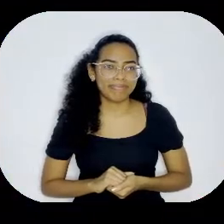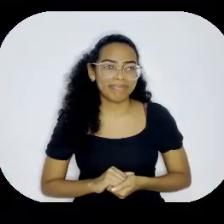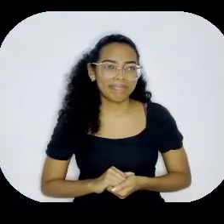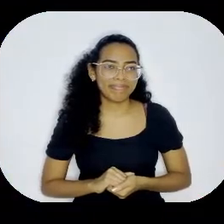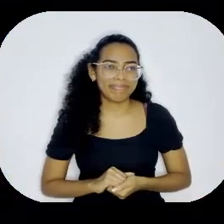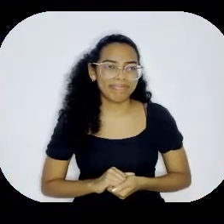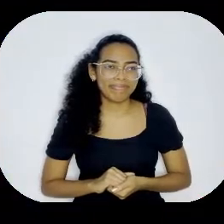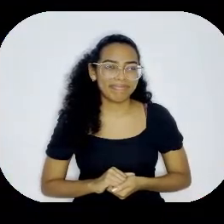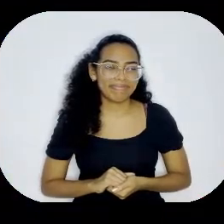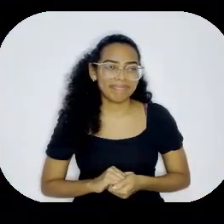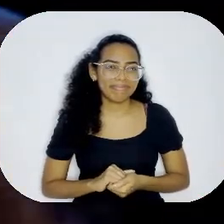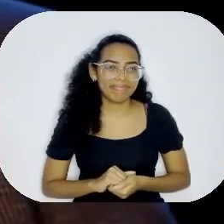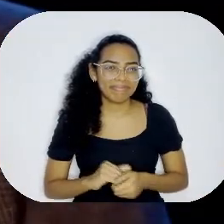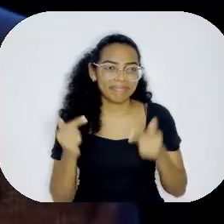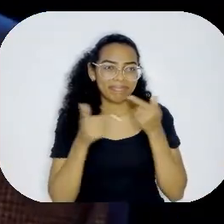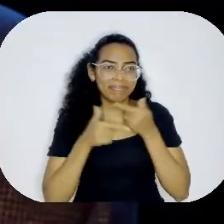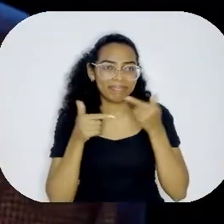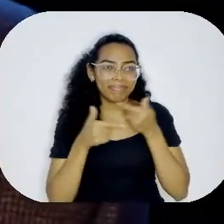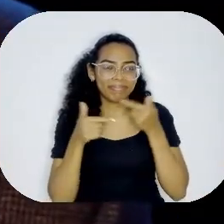vamos? No, no, no, no.